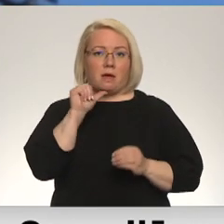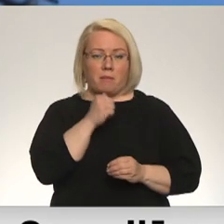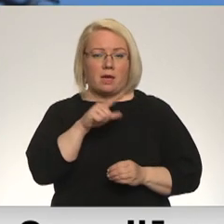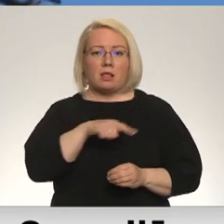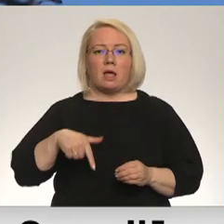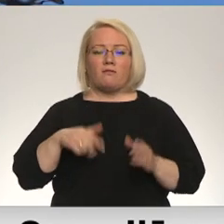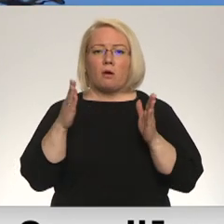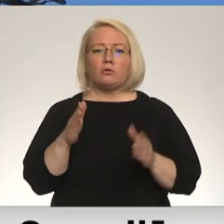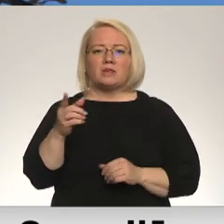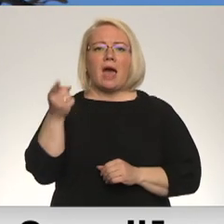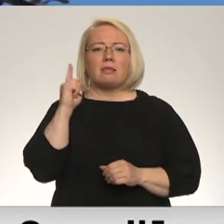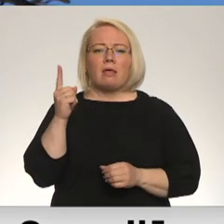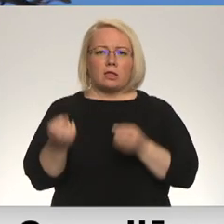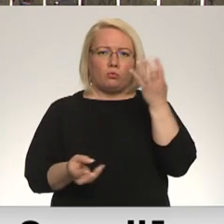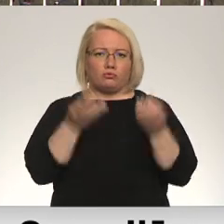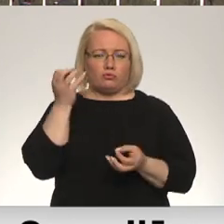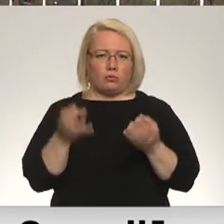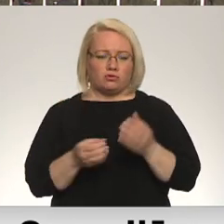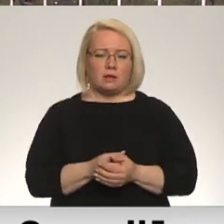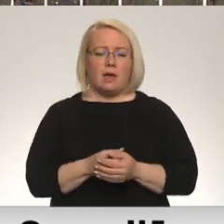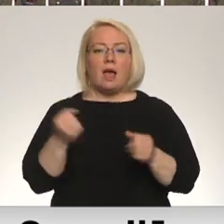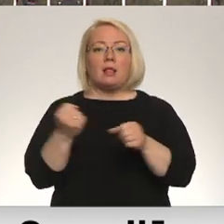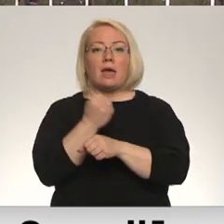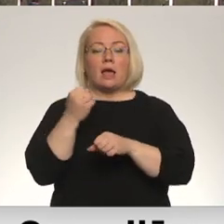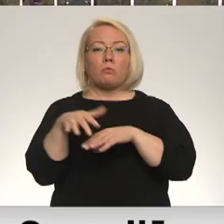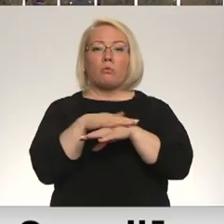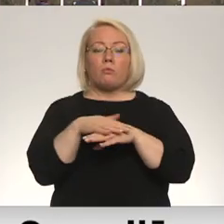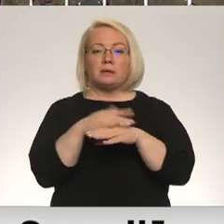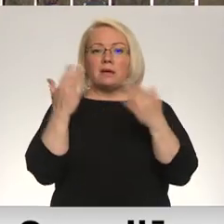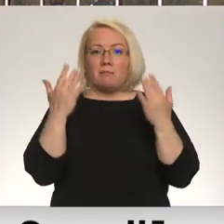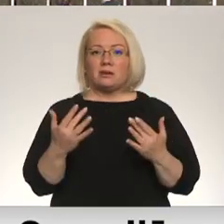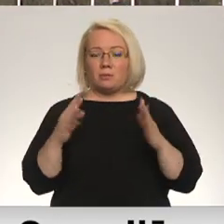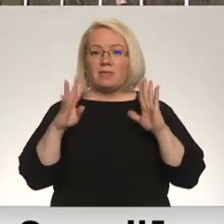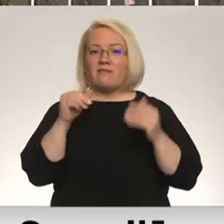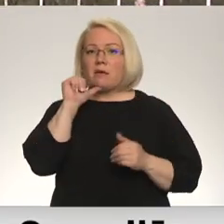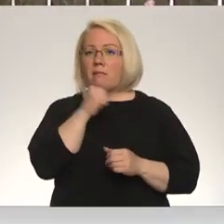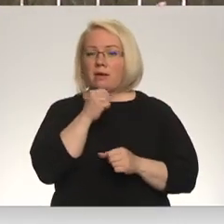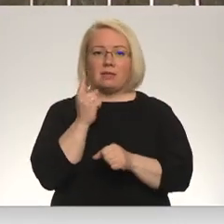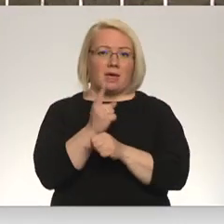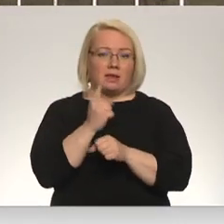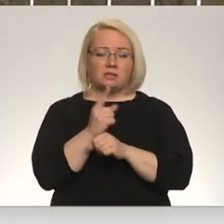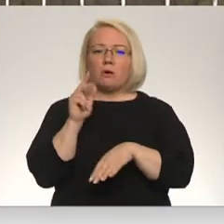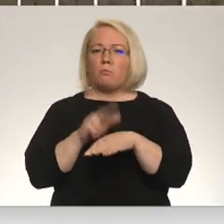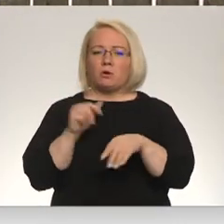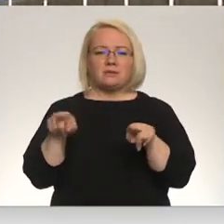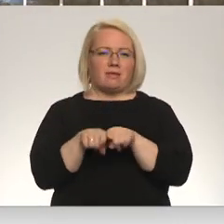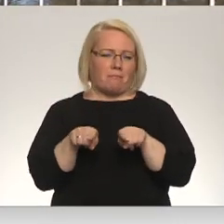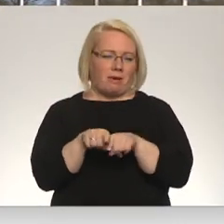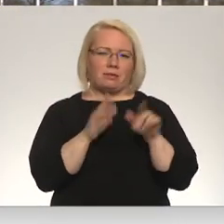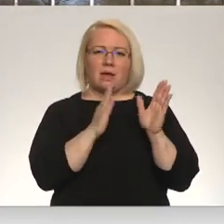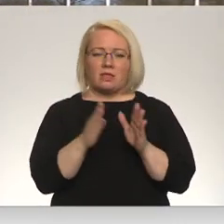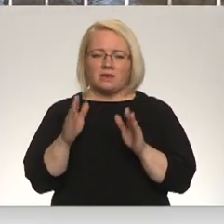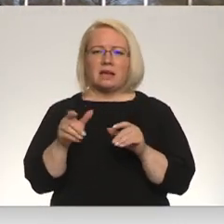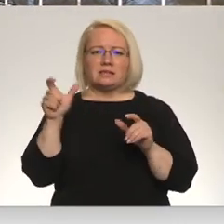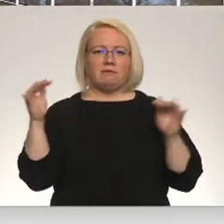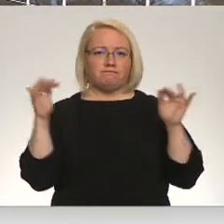būs aizliegta uguņošana. Lai gan publiski pasākumi šai 9. maijā notikt nedrīkstais, policija tik un tā gatavojas, ka cilvēku plūsma